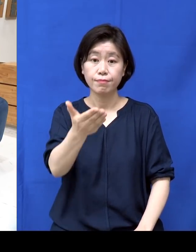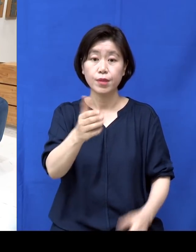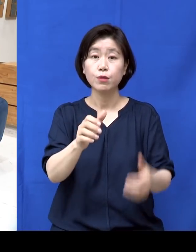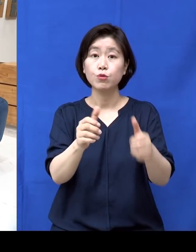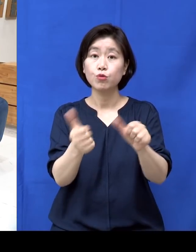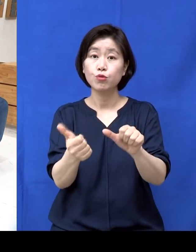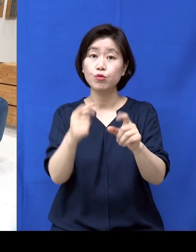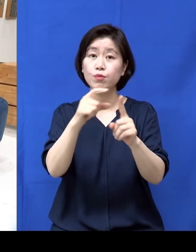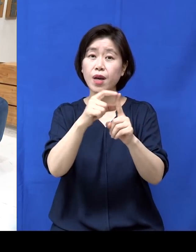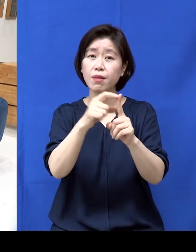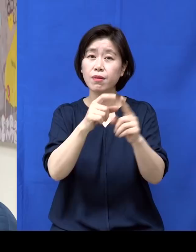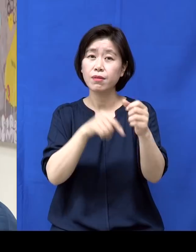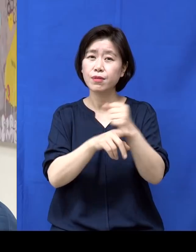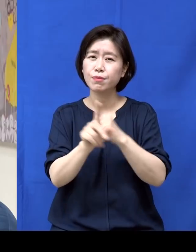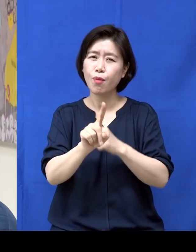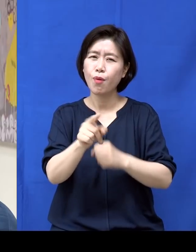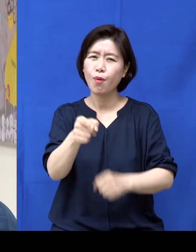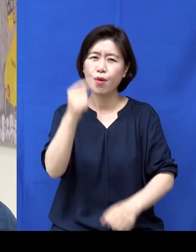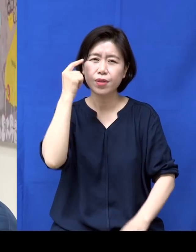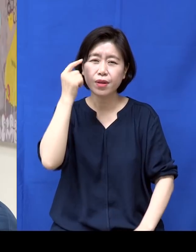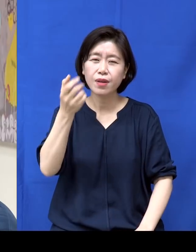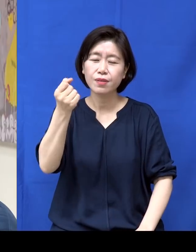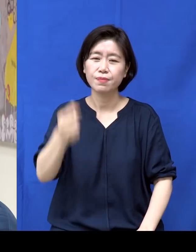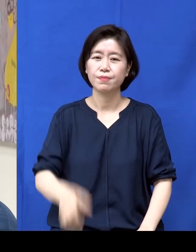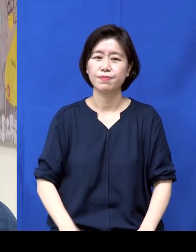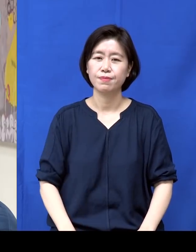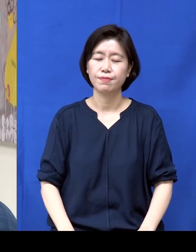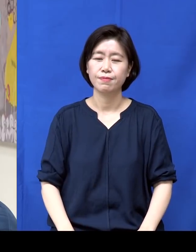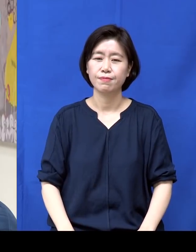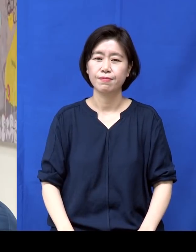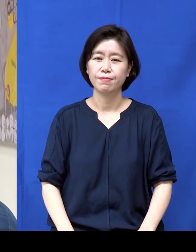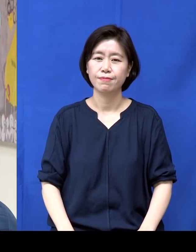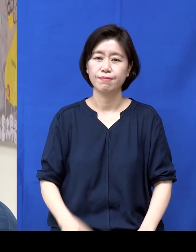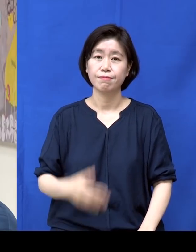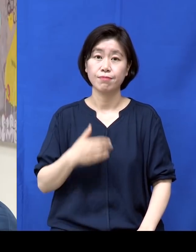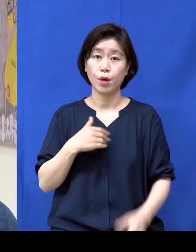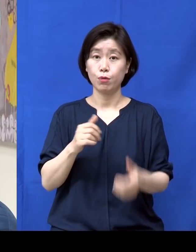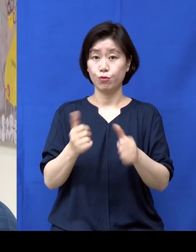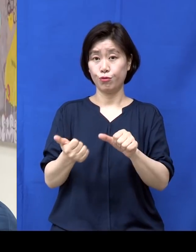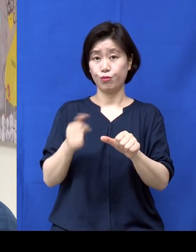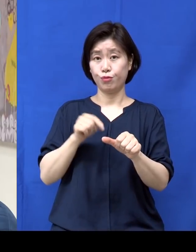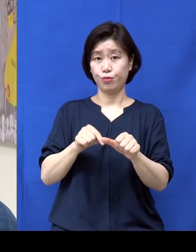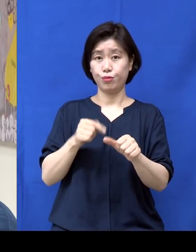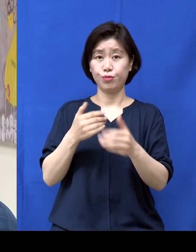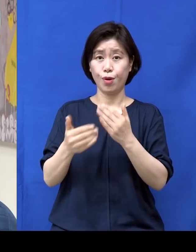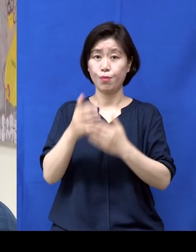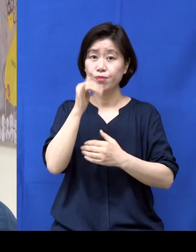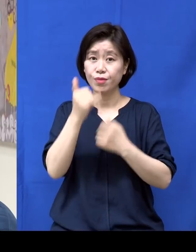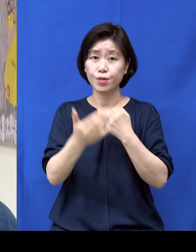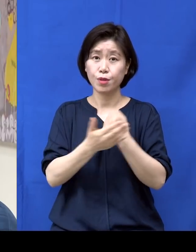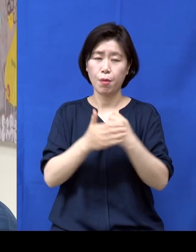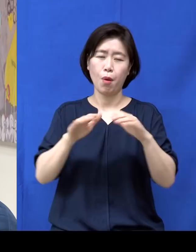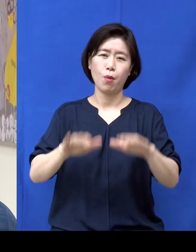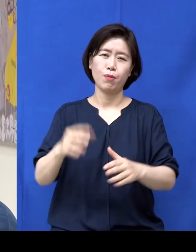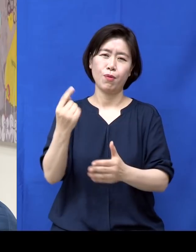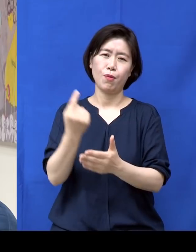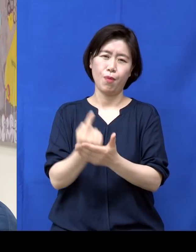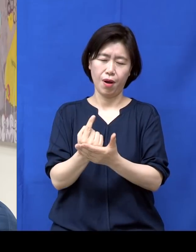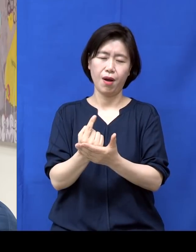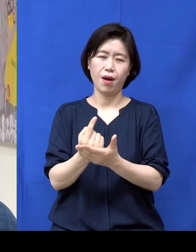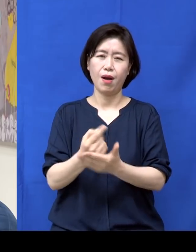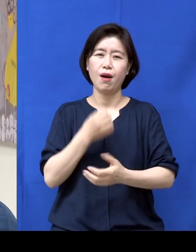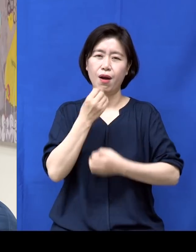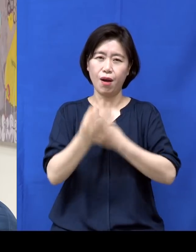정의한다면 어떻게 정의하시겠어요? 죽음, 저도 어떻게 보면 경험했기 때문에 이런 자리에 나와서 이렇게 고백을 나누고